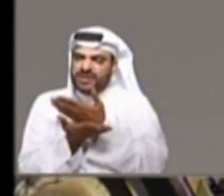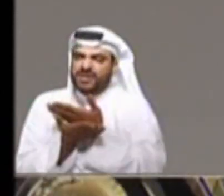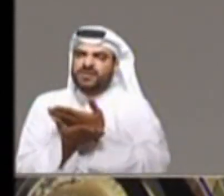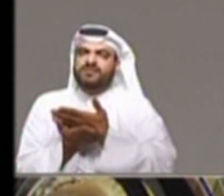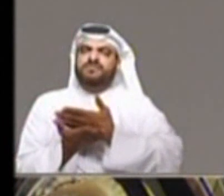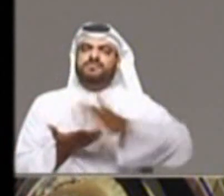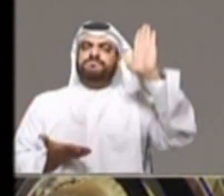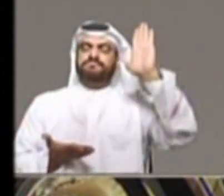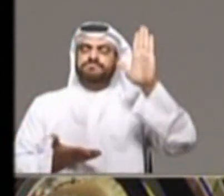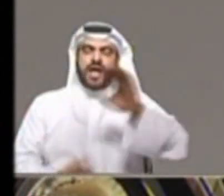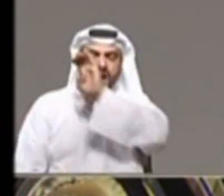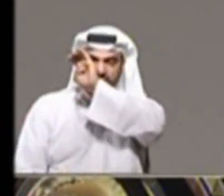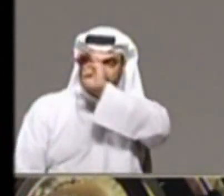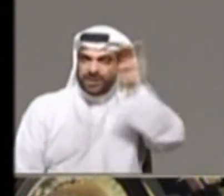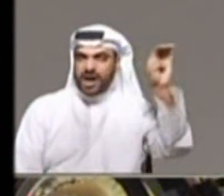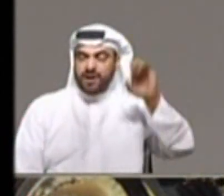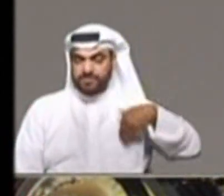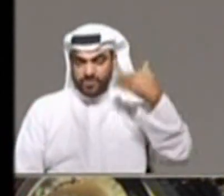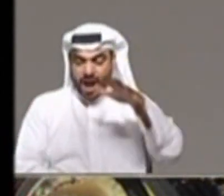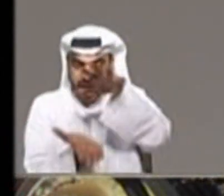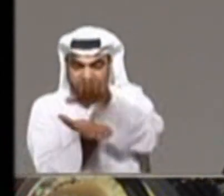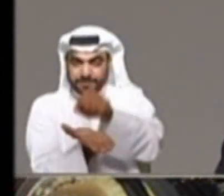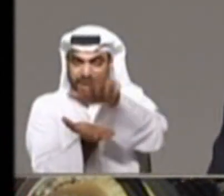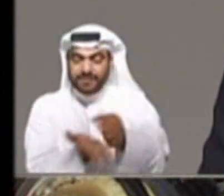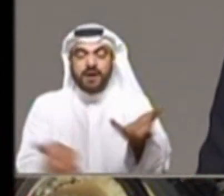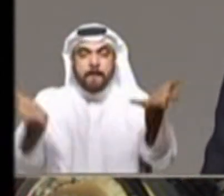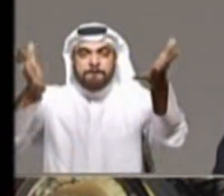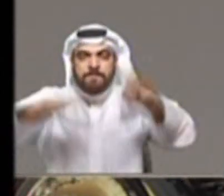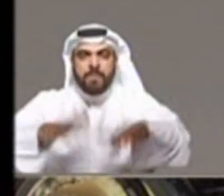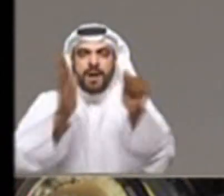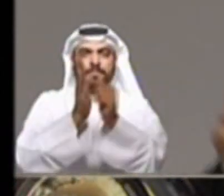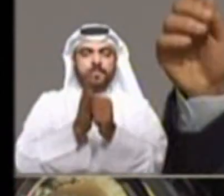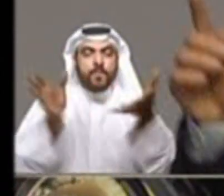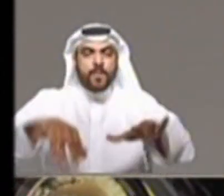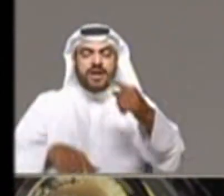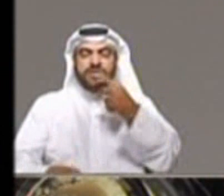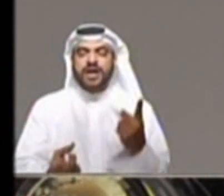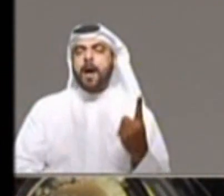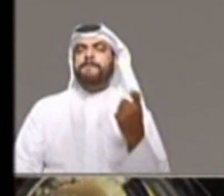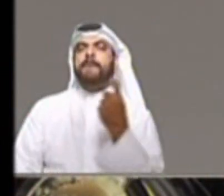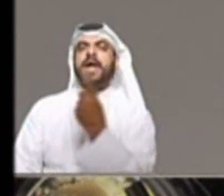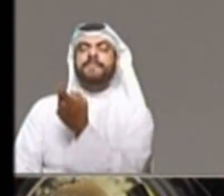الخطوة الإجرامية القادمة المتعلقة بهدم منازل وممتلكات المئات من